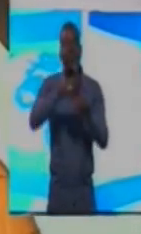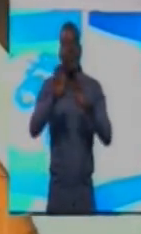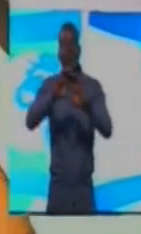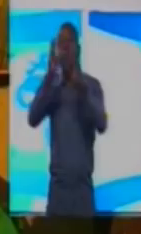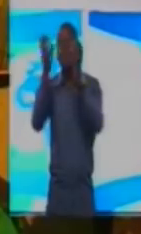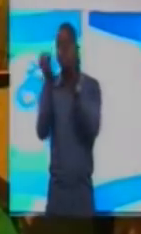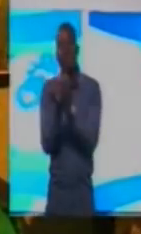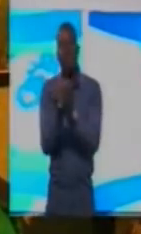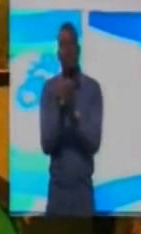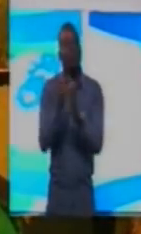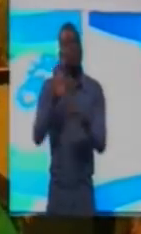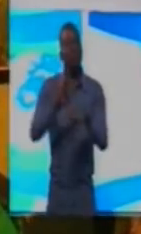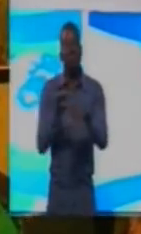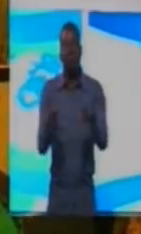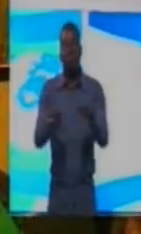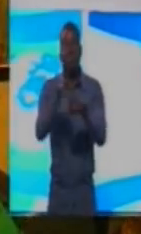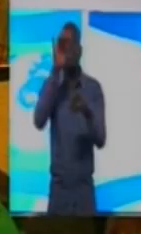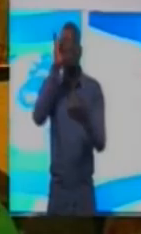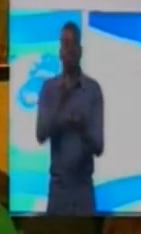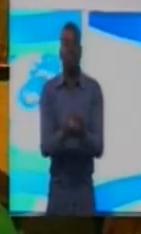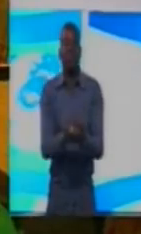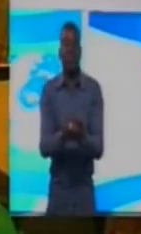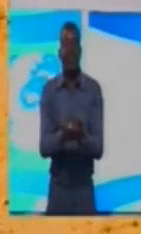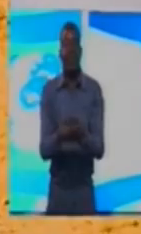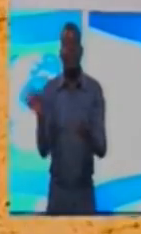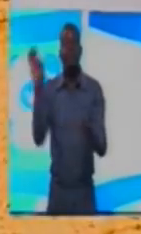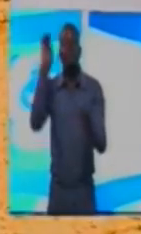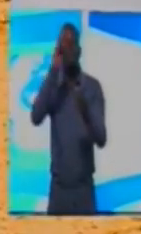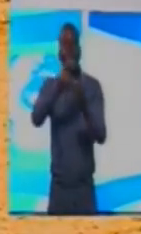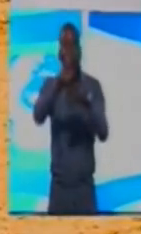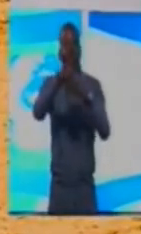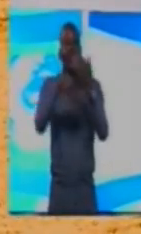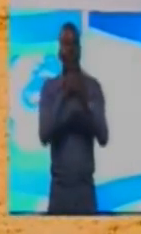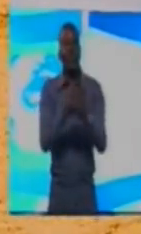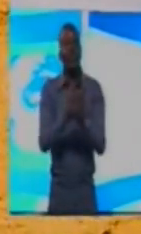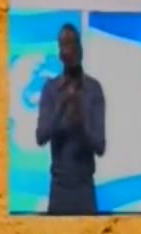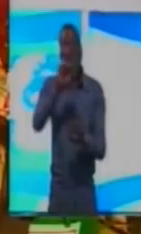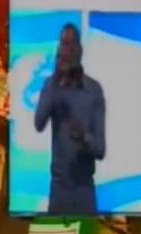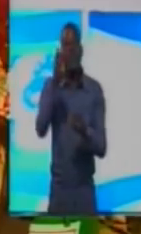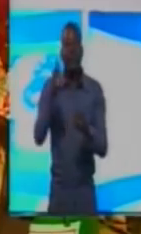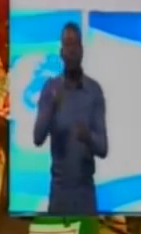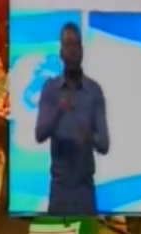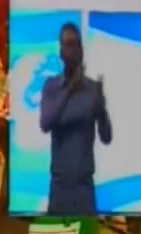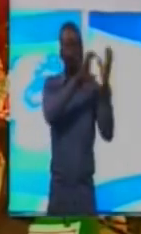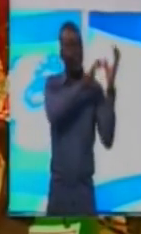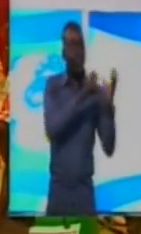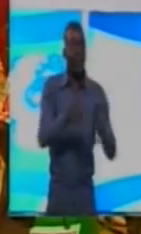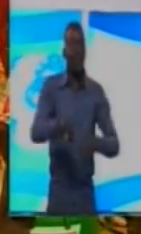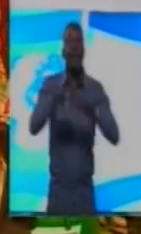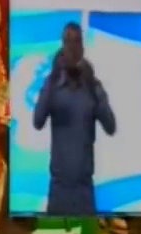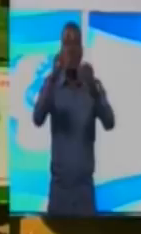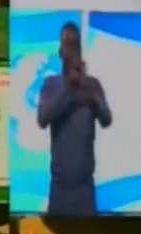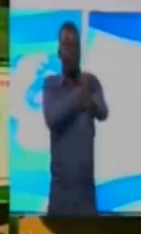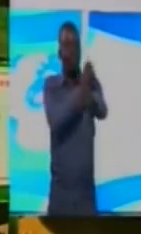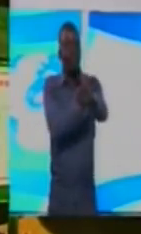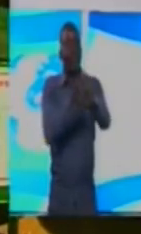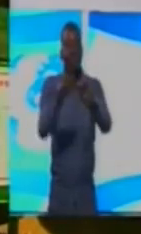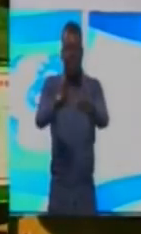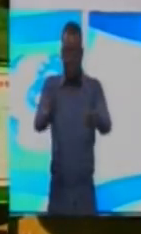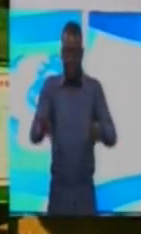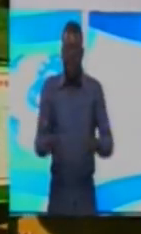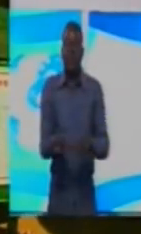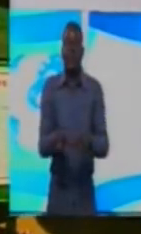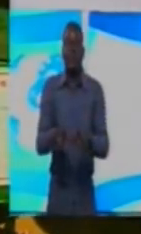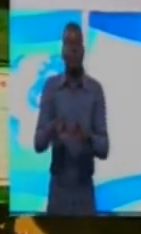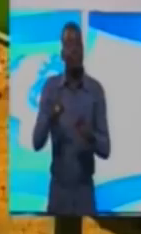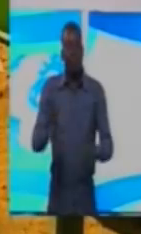trouve dans leurs mains. Pour joindre l'acte à la parole, une dizaine de poubelles a été remise aux autorités locales. Des poubelles